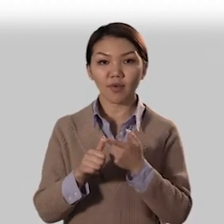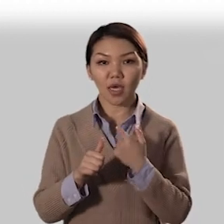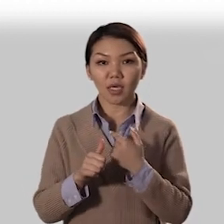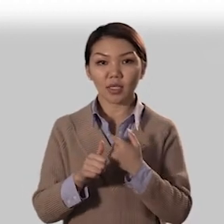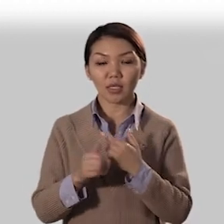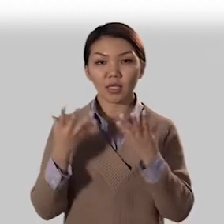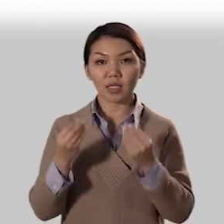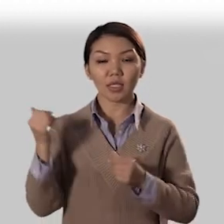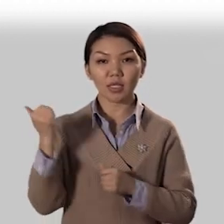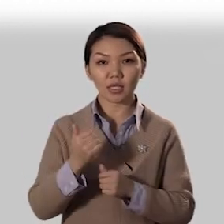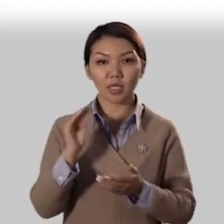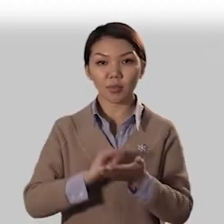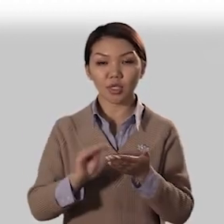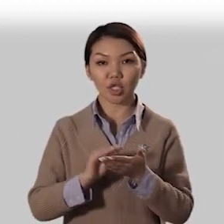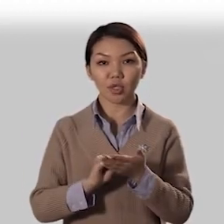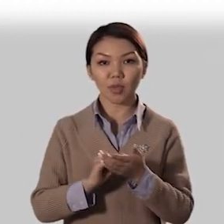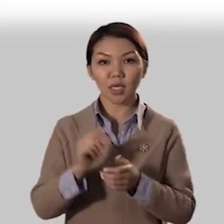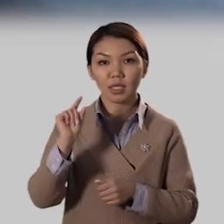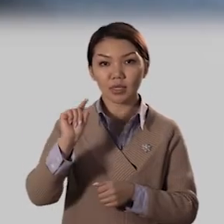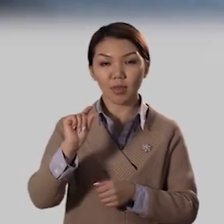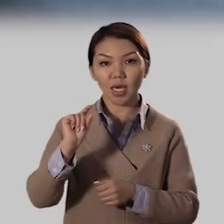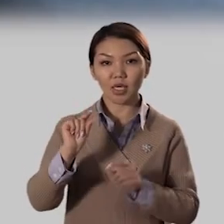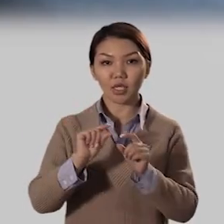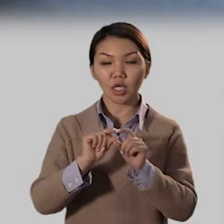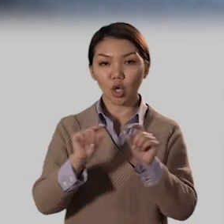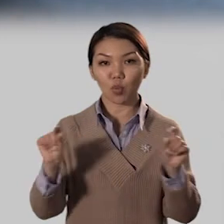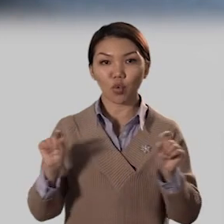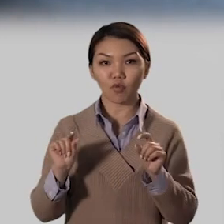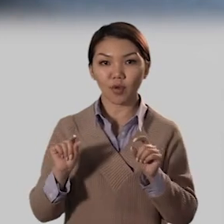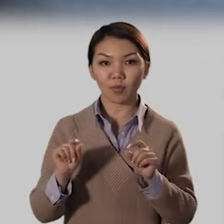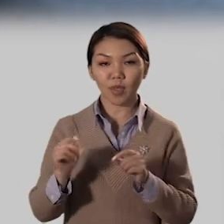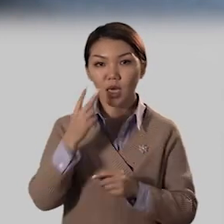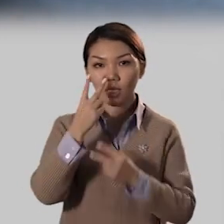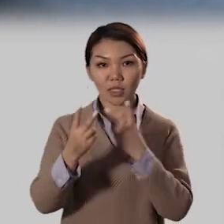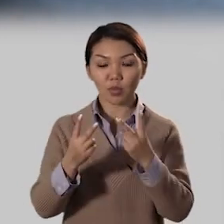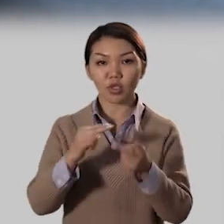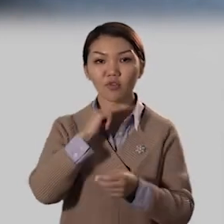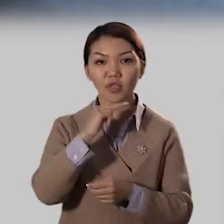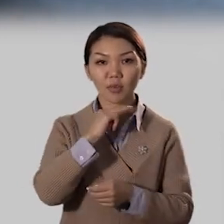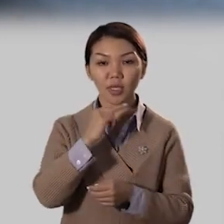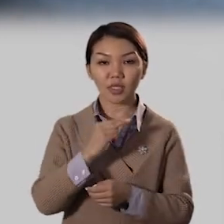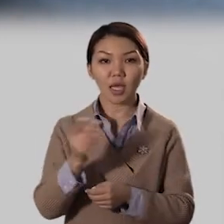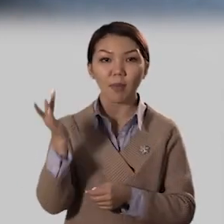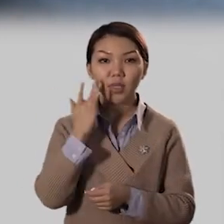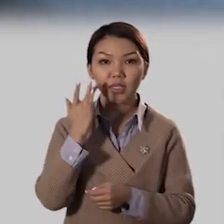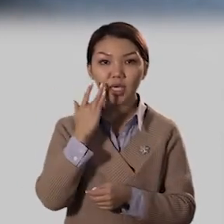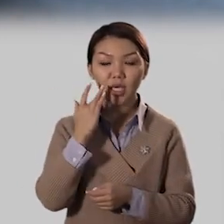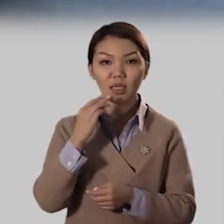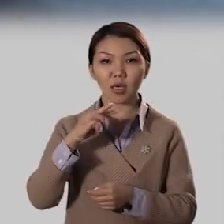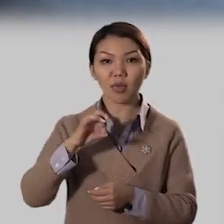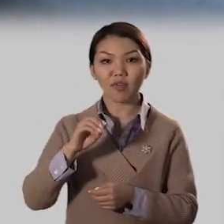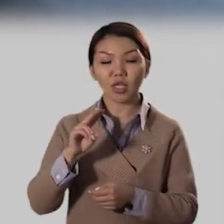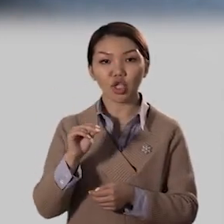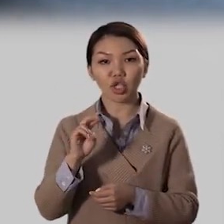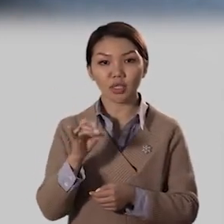и месяцев пишем со строчной буквы рассмотрим внимательнее постоянные морфологические признаки